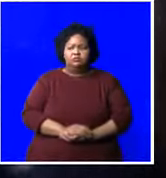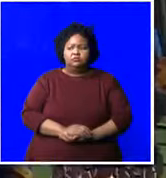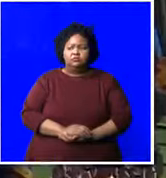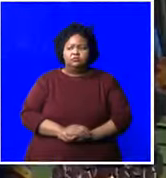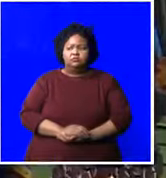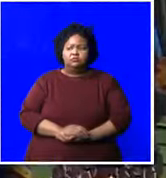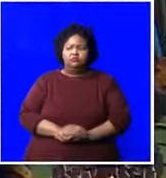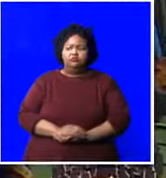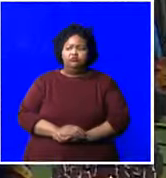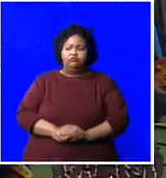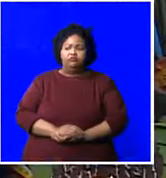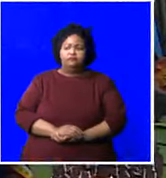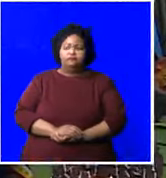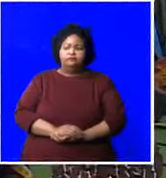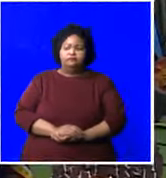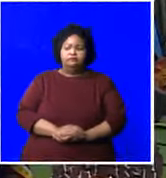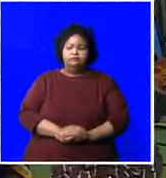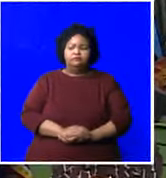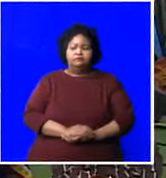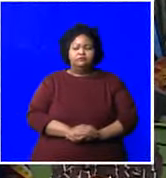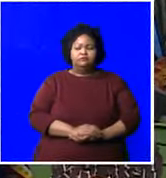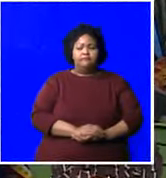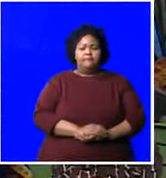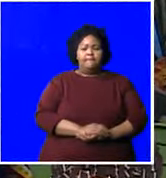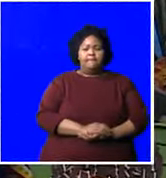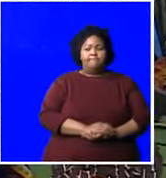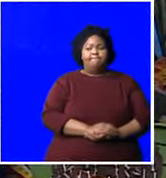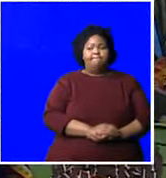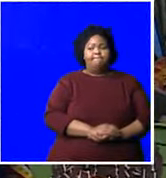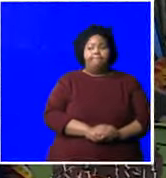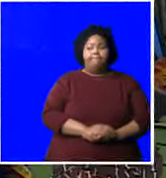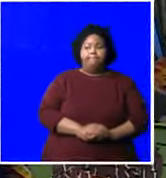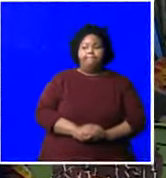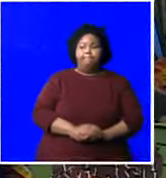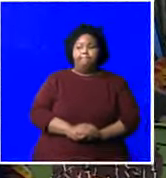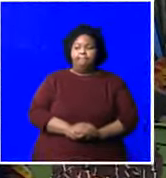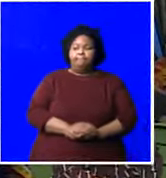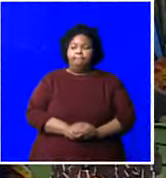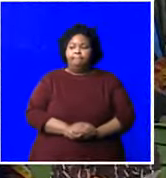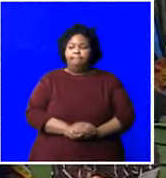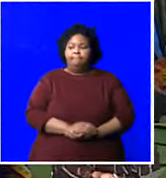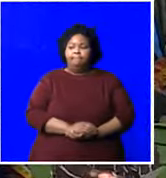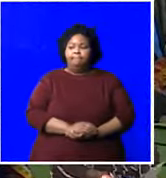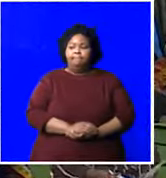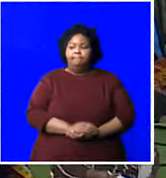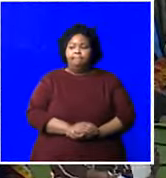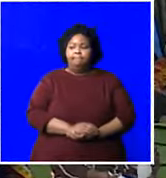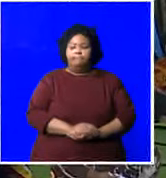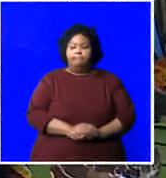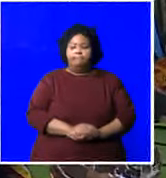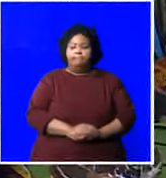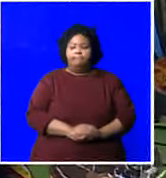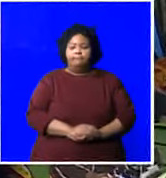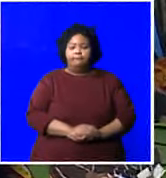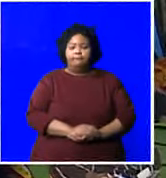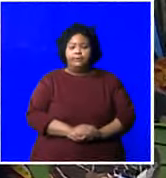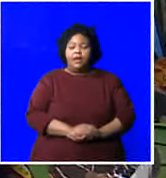maximize the mandate ye RSTP kustimulate economic growth mlangeni uphindze